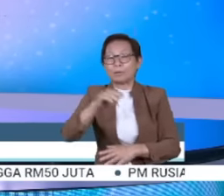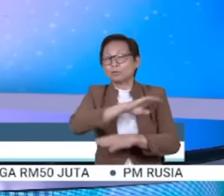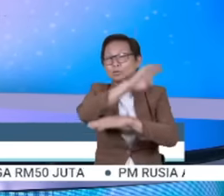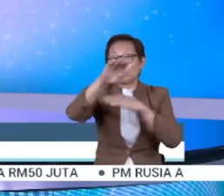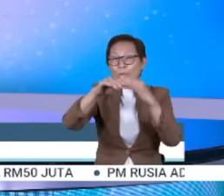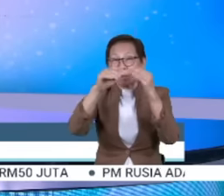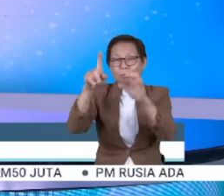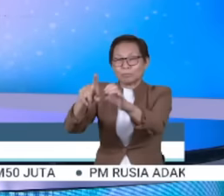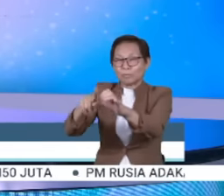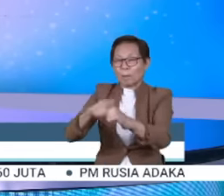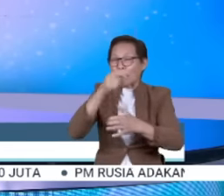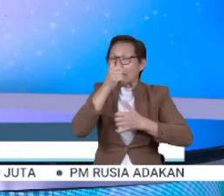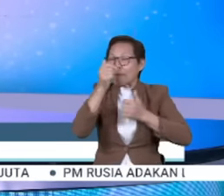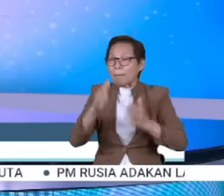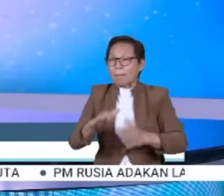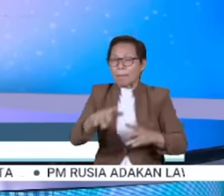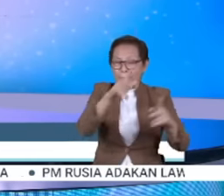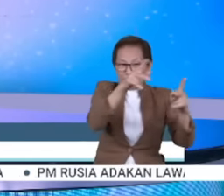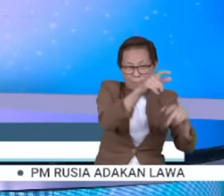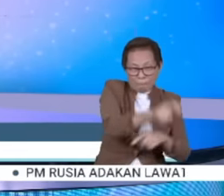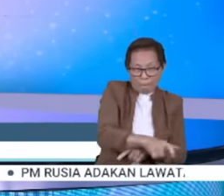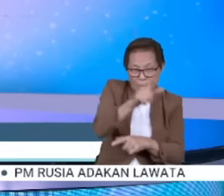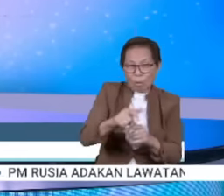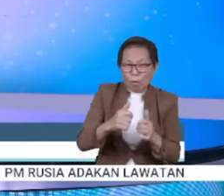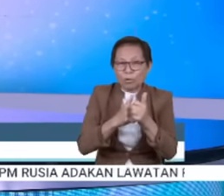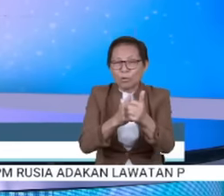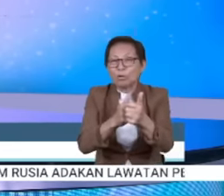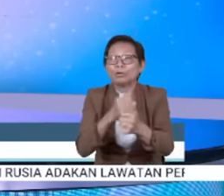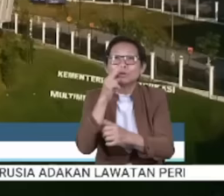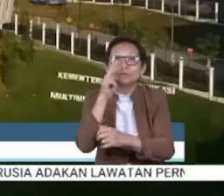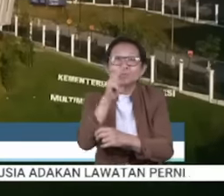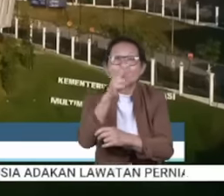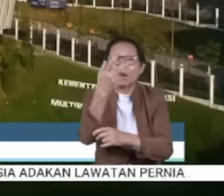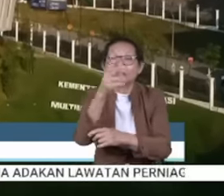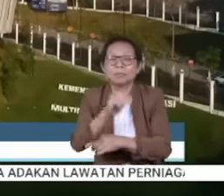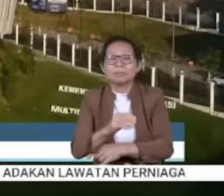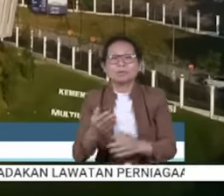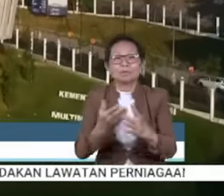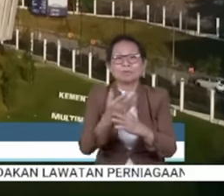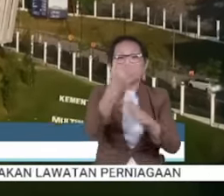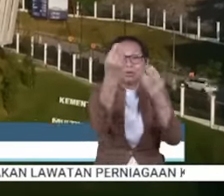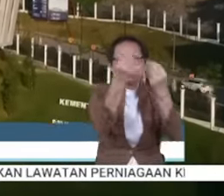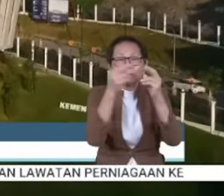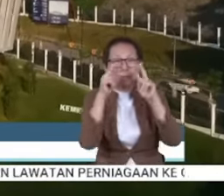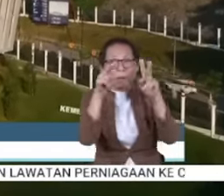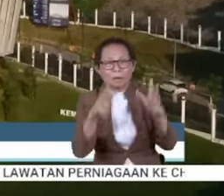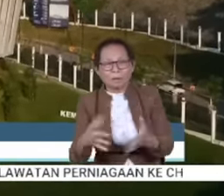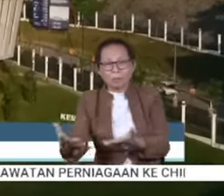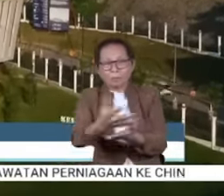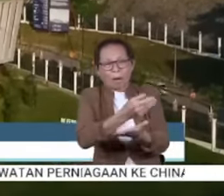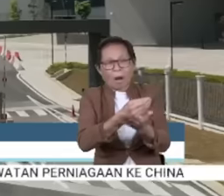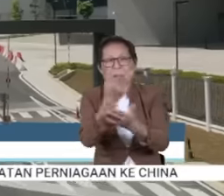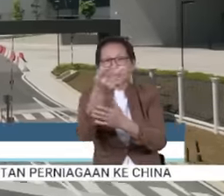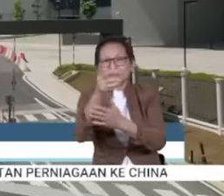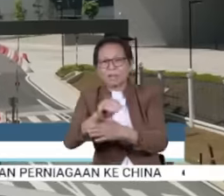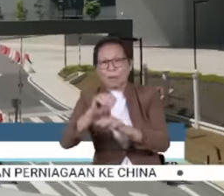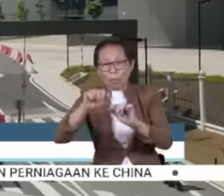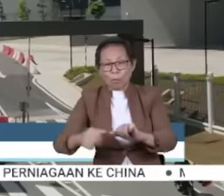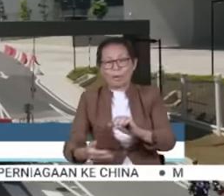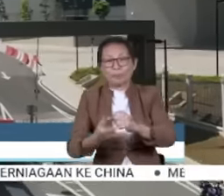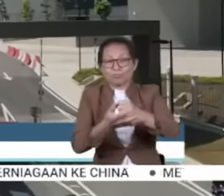menarik minat penduduk Rantau itu untuk mengikutinya jumlah audience dan pendapatan RPM dapat